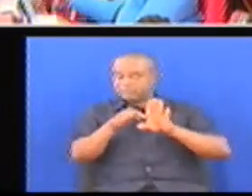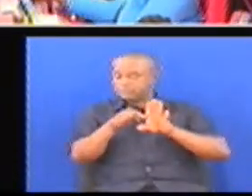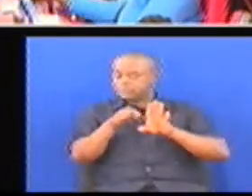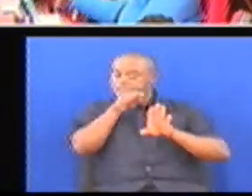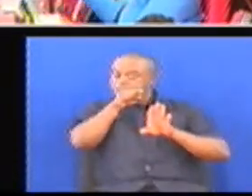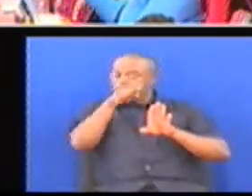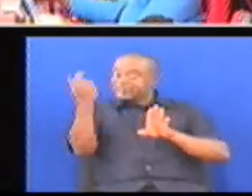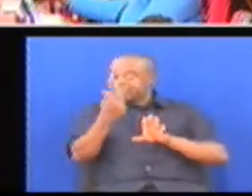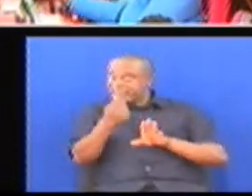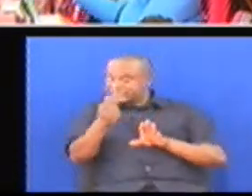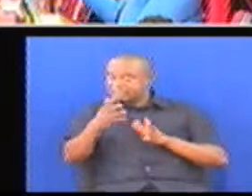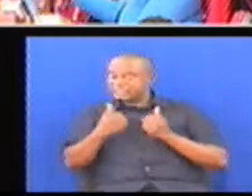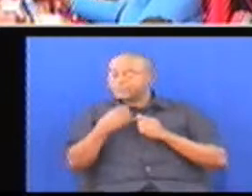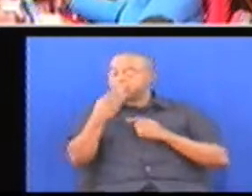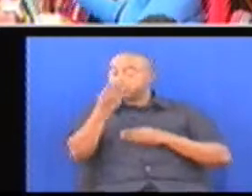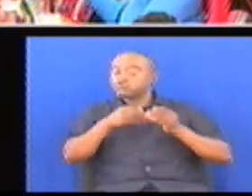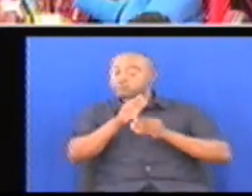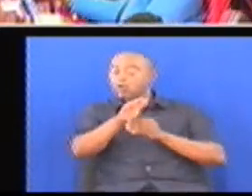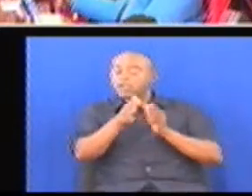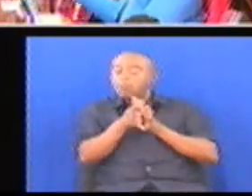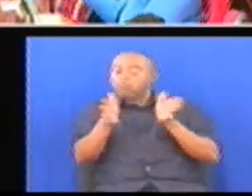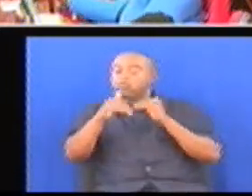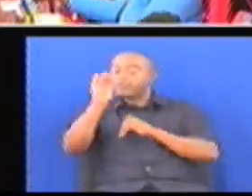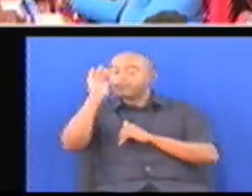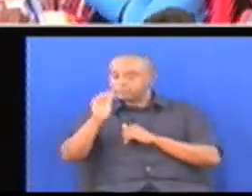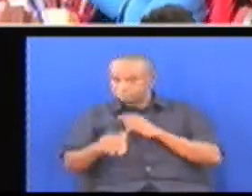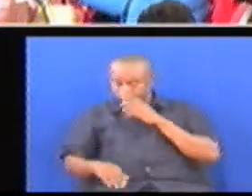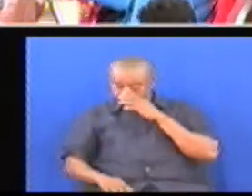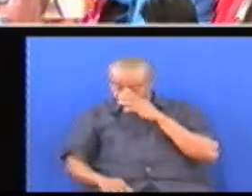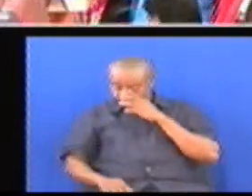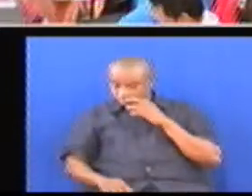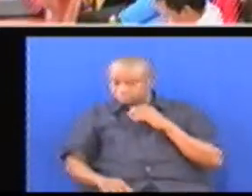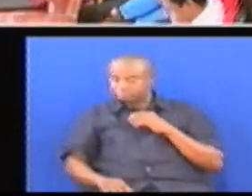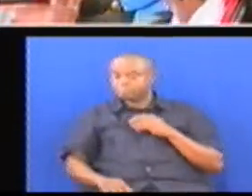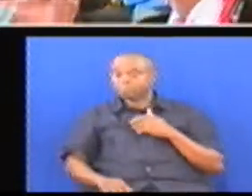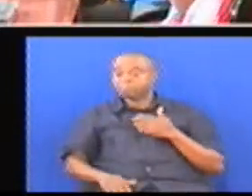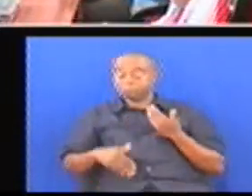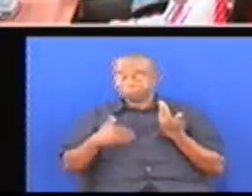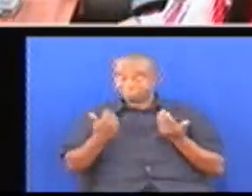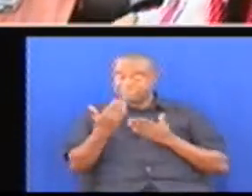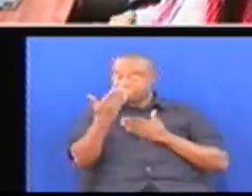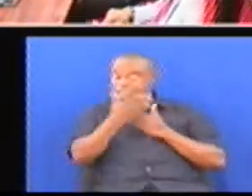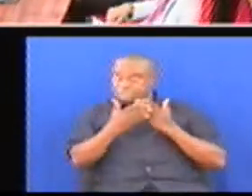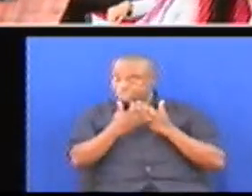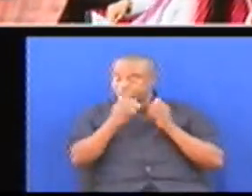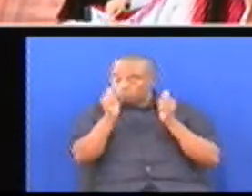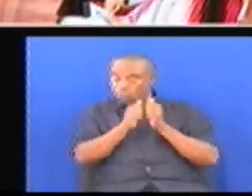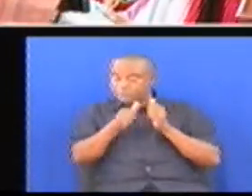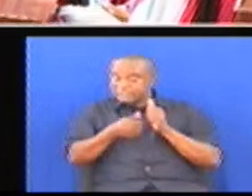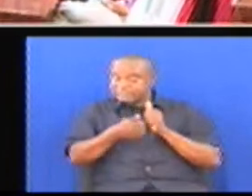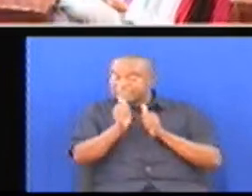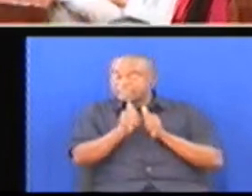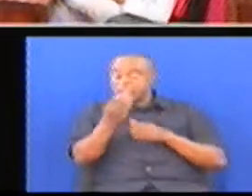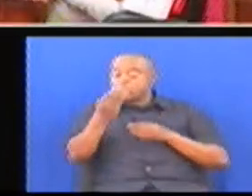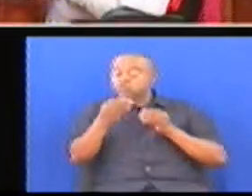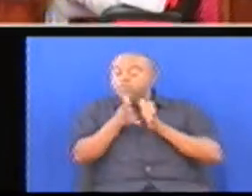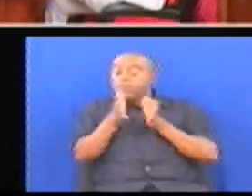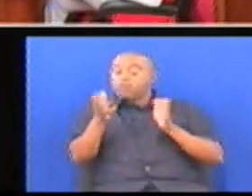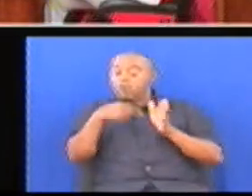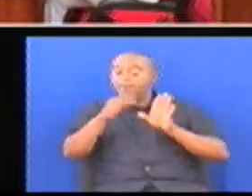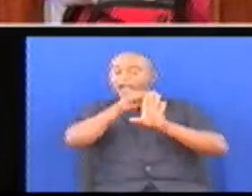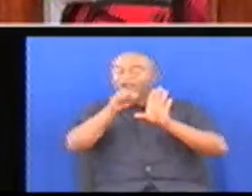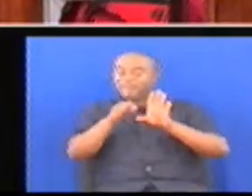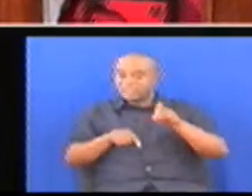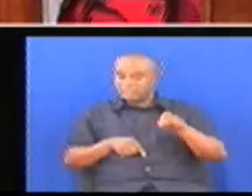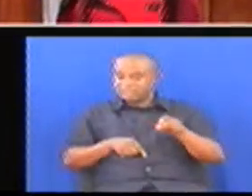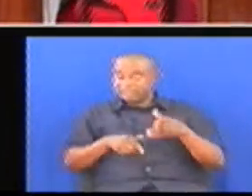mkubwa zaidi, yani the 10 largest economies in Africa. Na hii ni kwa mujibu wa